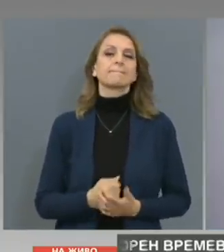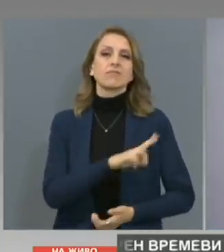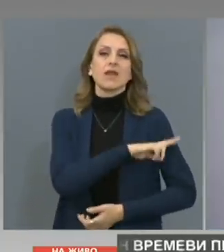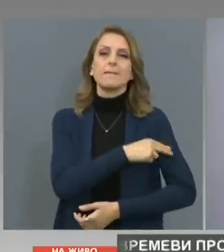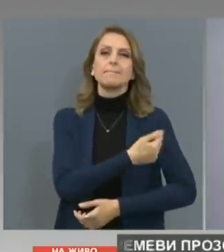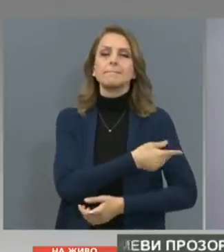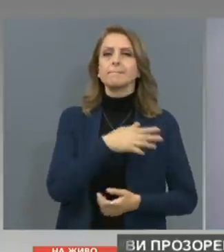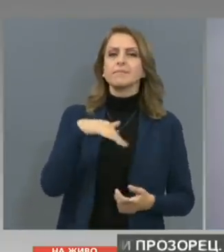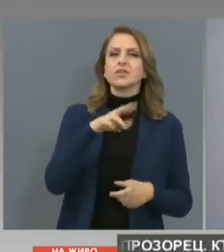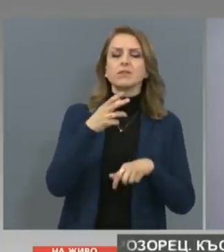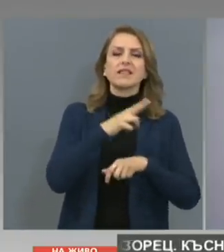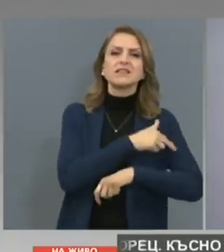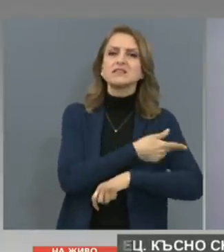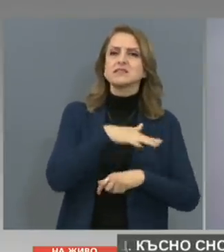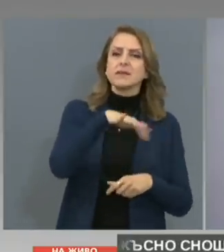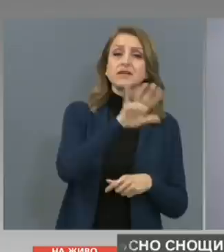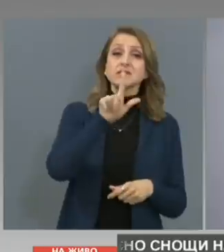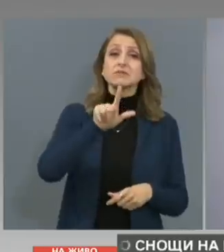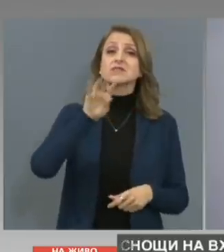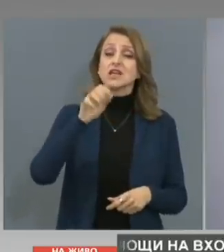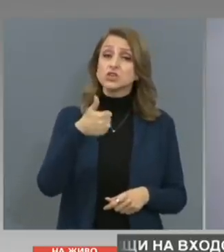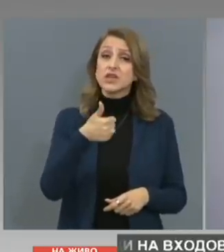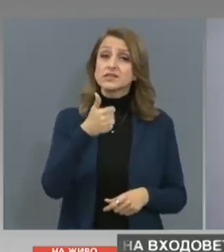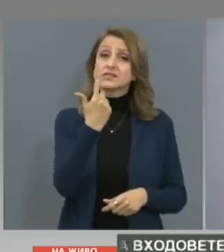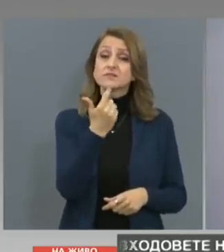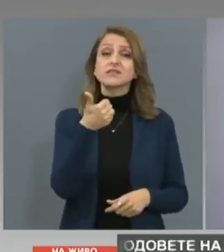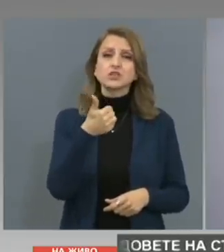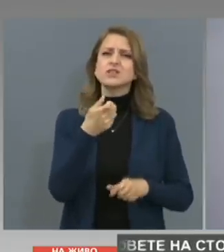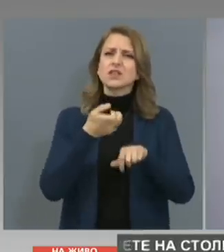Медицинският персонал са 76 случаите,